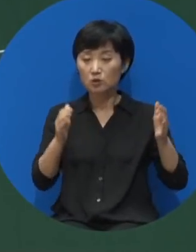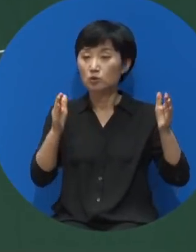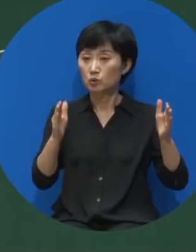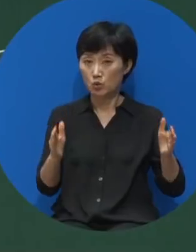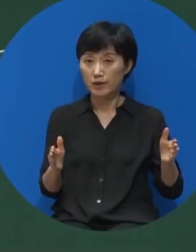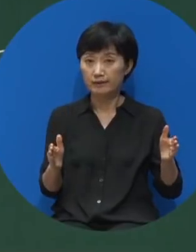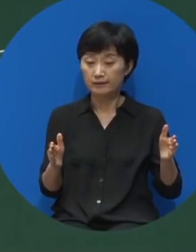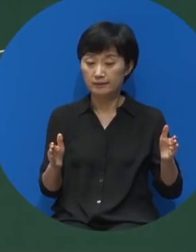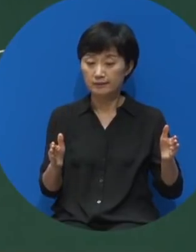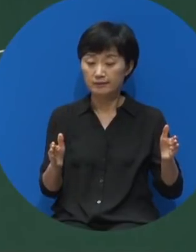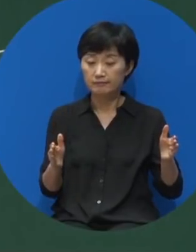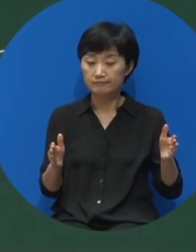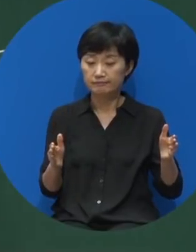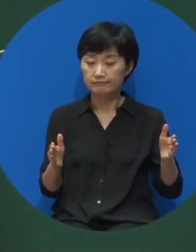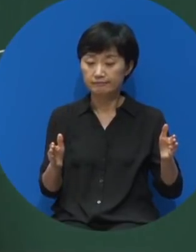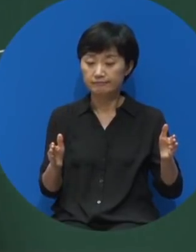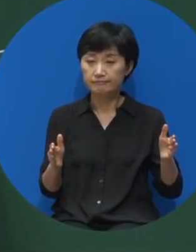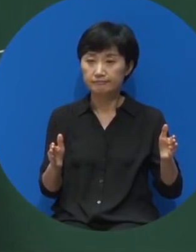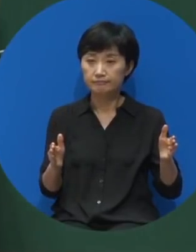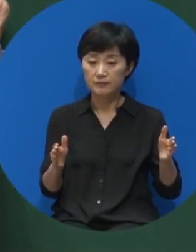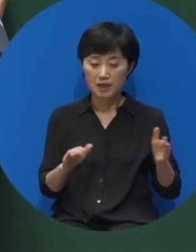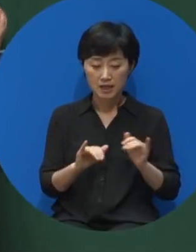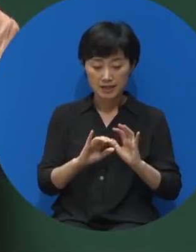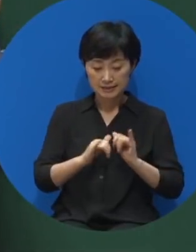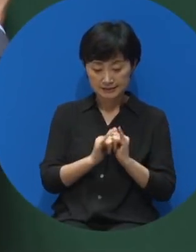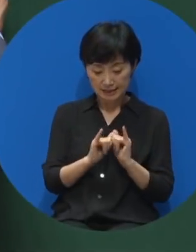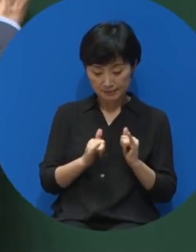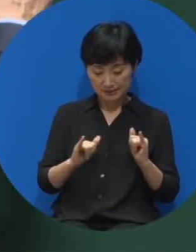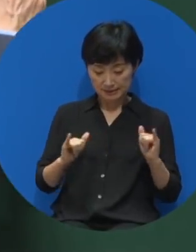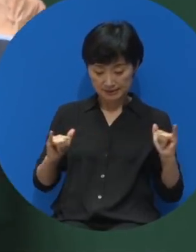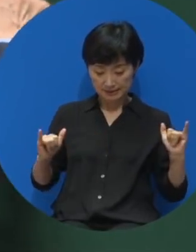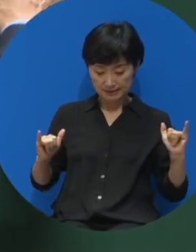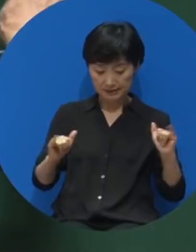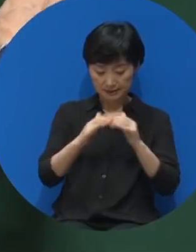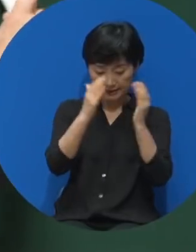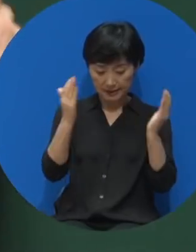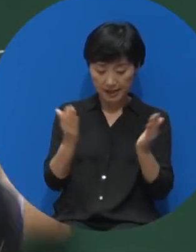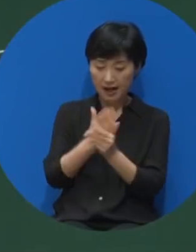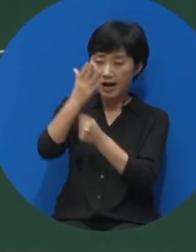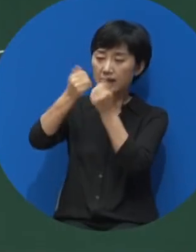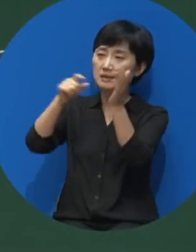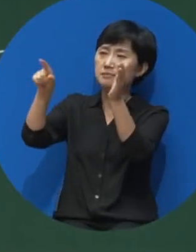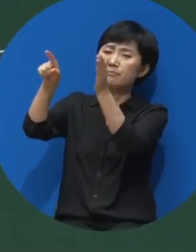동안에는 많은 사람들이 하나님께 영광을